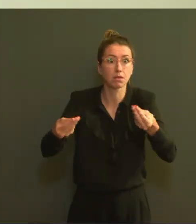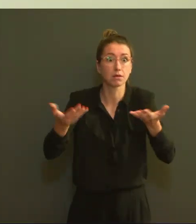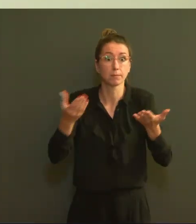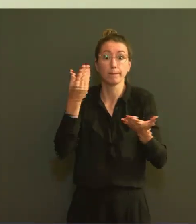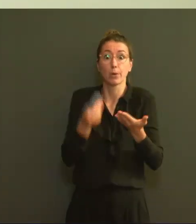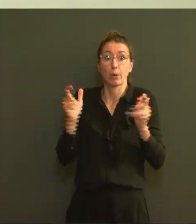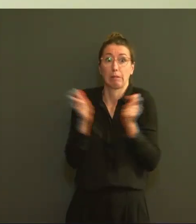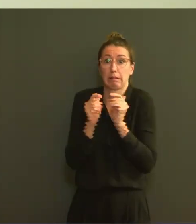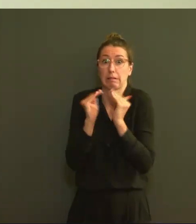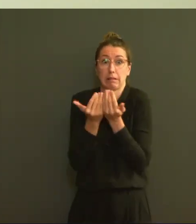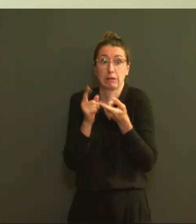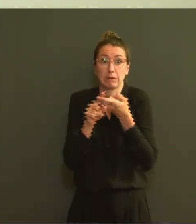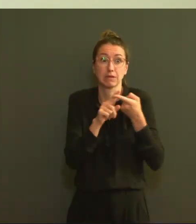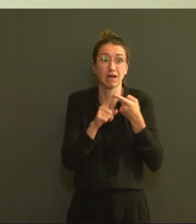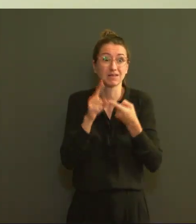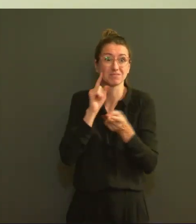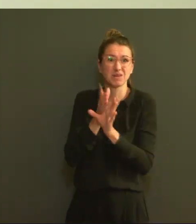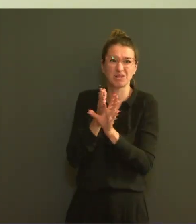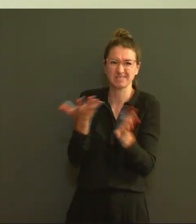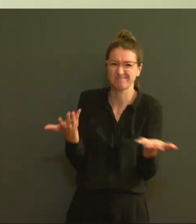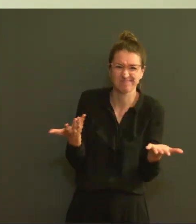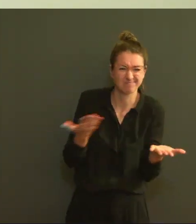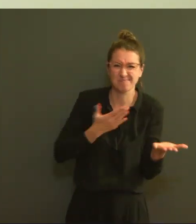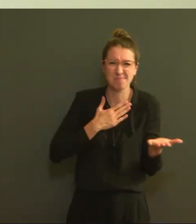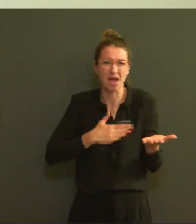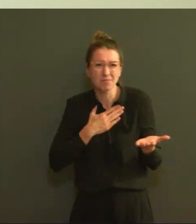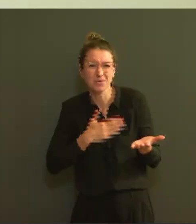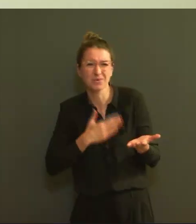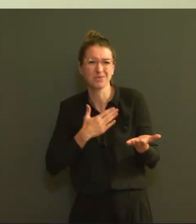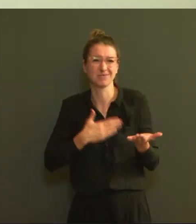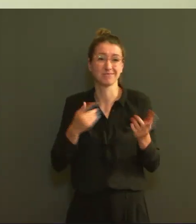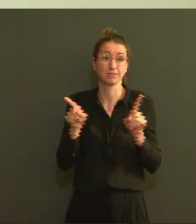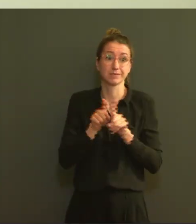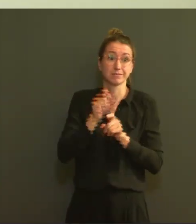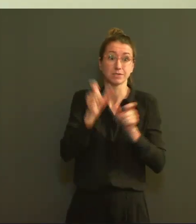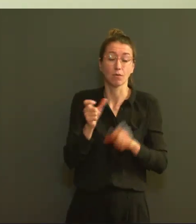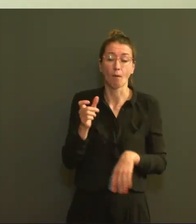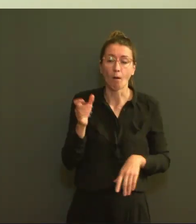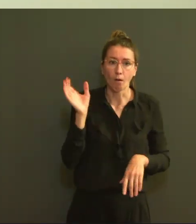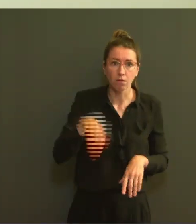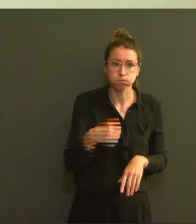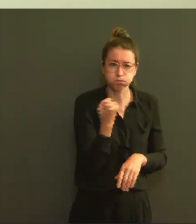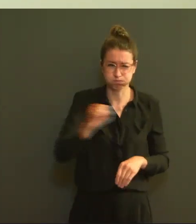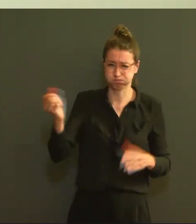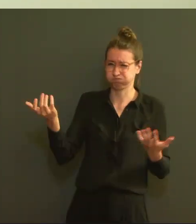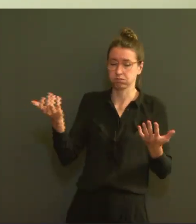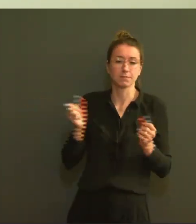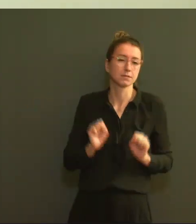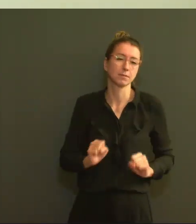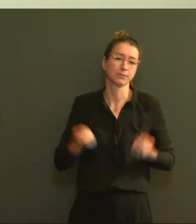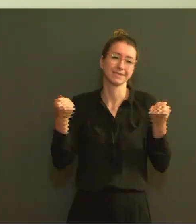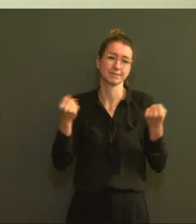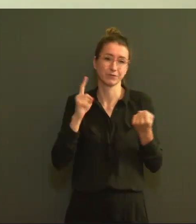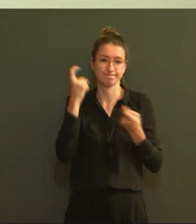ce n'est pas vivable à long terme et que ce n'est probablement pas respecté par beaucoup de monde parce que c'est infaisable en pratique. Donc il